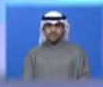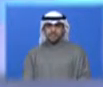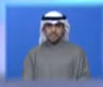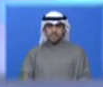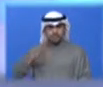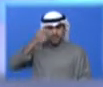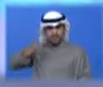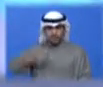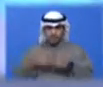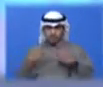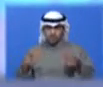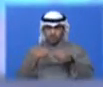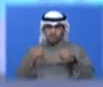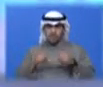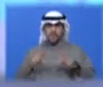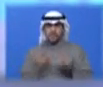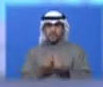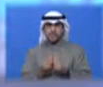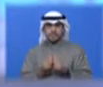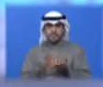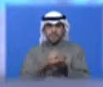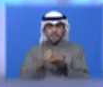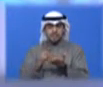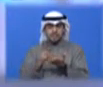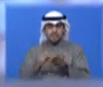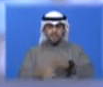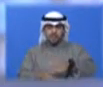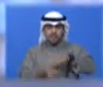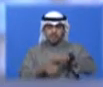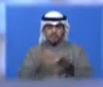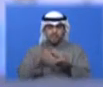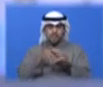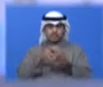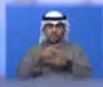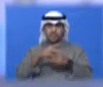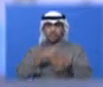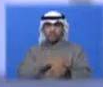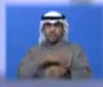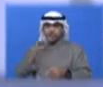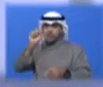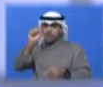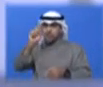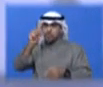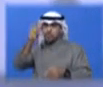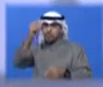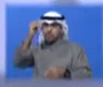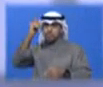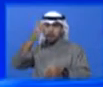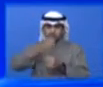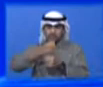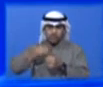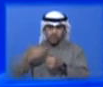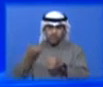أيها السادة، أهلا ومرحبا بكم. بعث حضرة صاحب السمو أمير البلاد الشيخ صباح الأحمد الجابر الصباح حفظه الله